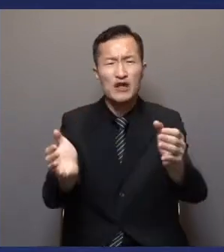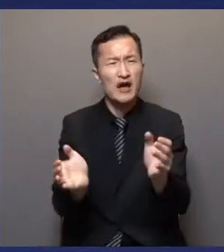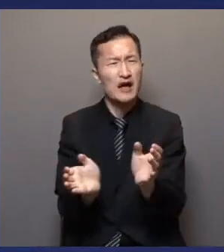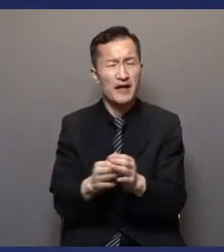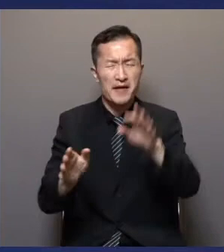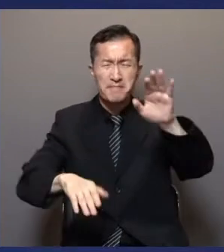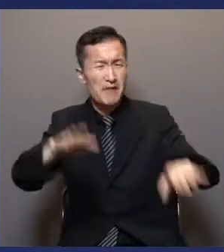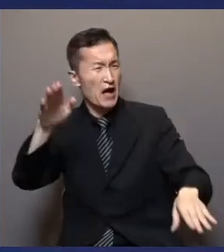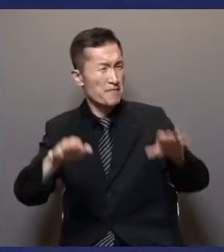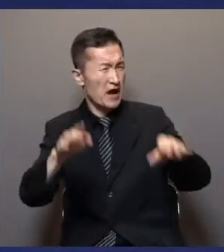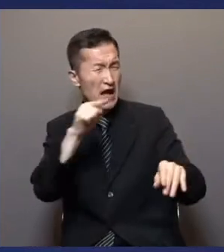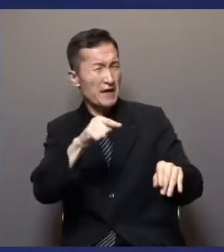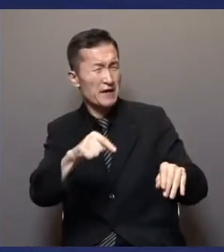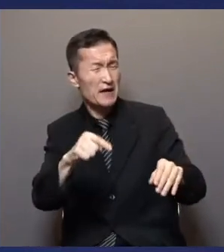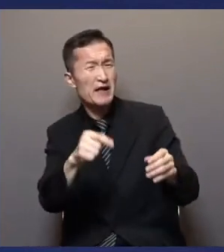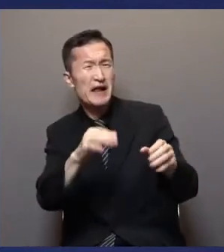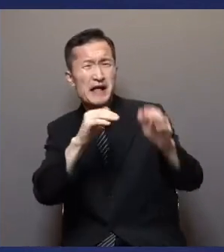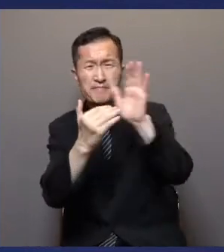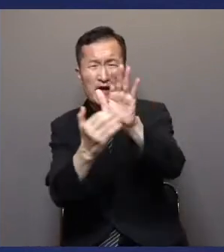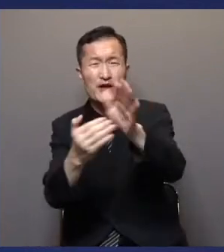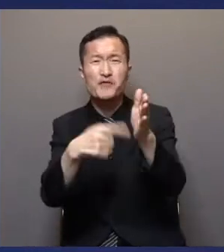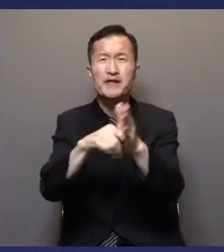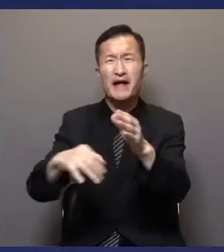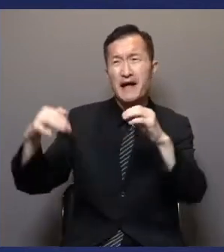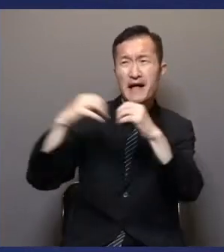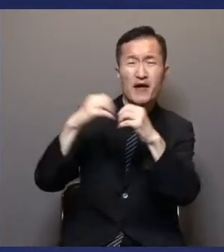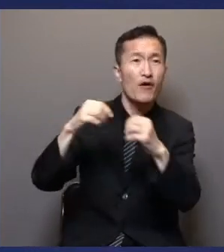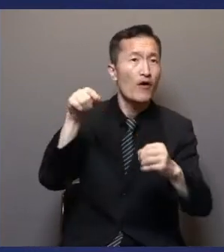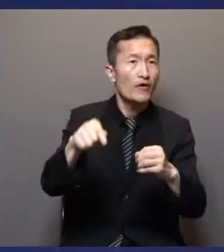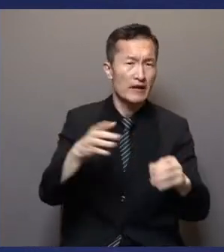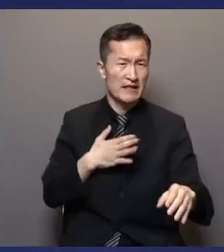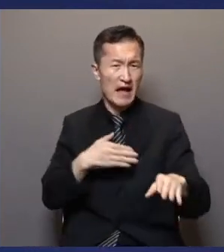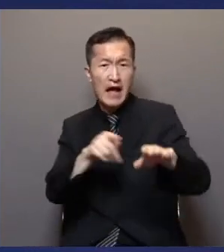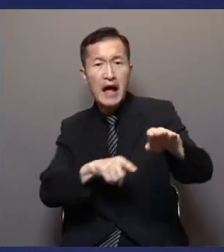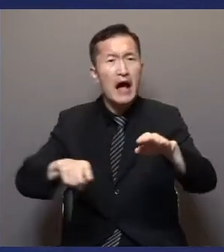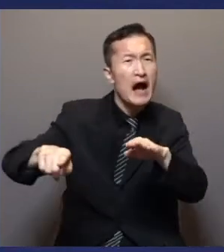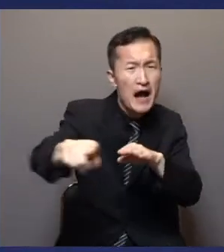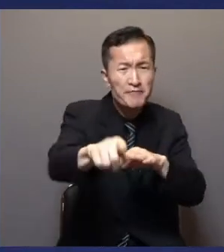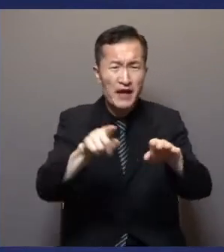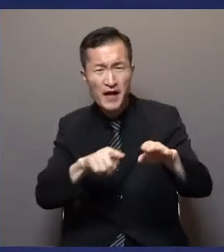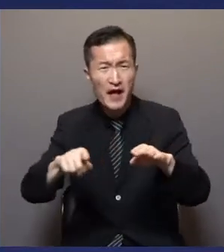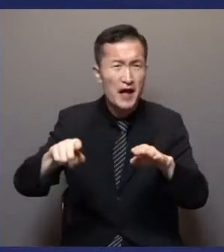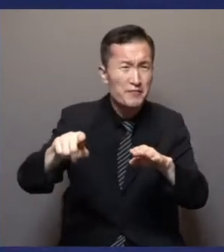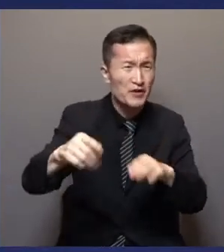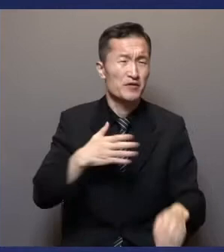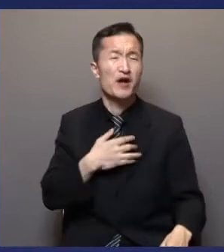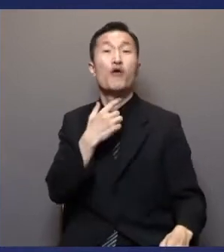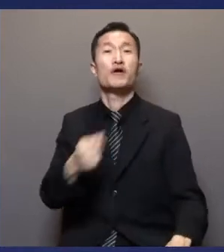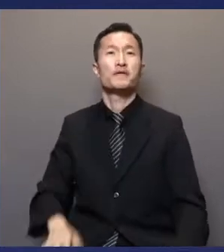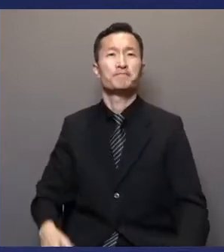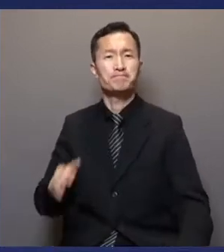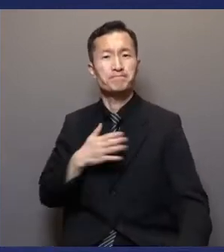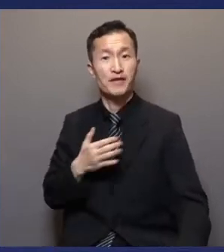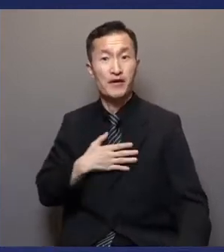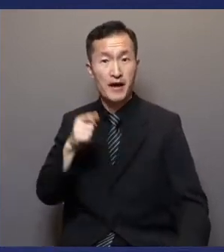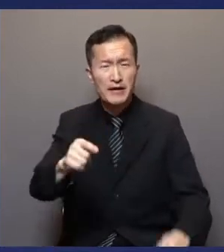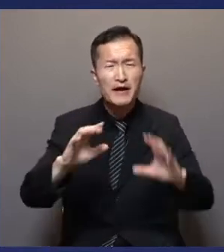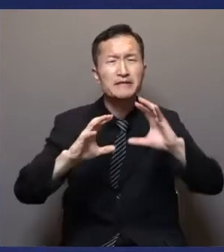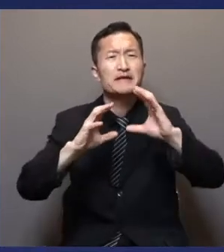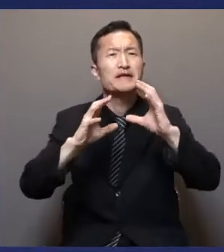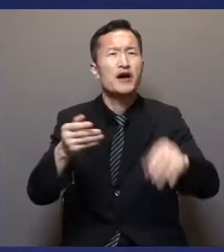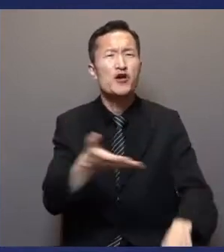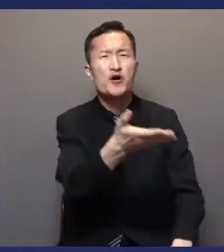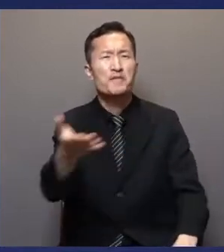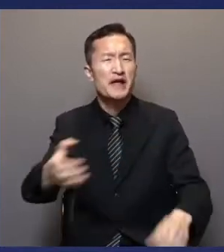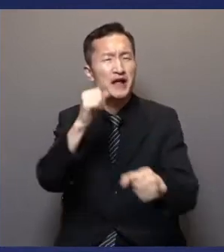불평등에 맞서 싸우는 정당 되어야 한다고 생각합니다. 거기에 박용진을 앞장세워 주십시오. 제가 그런 세상을 여러분과